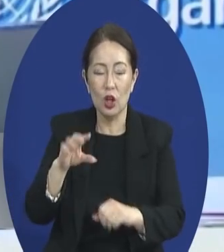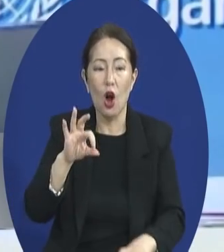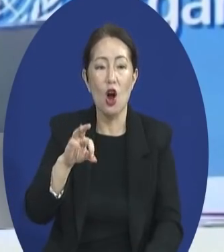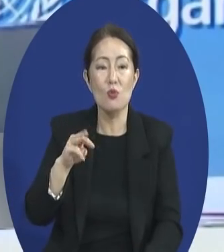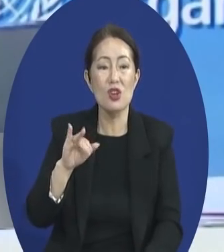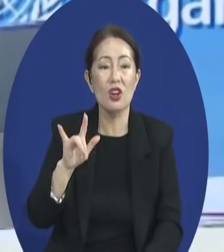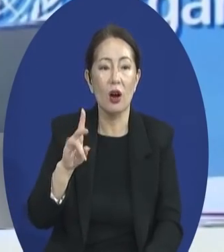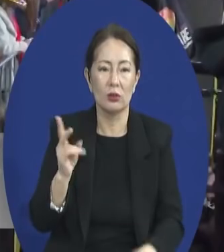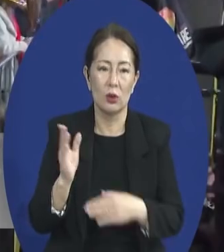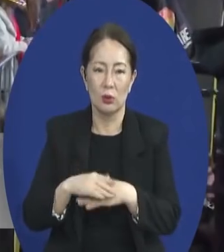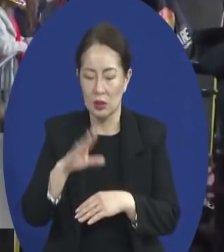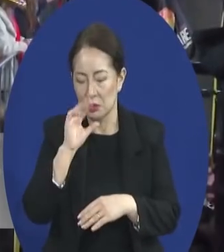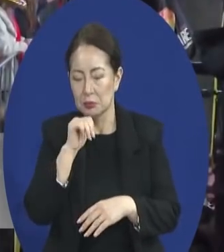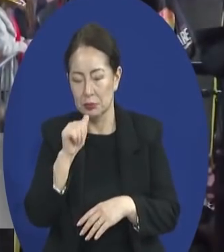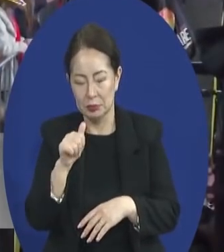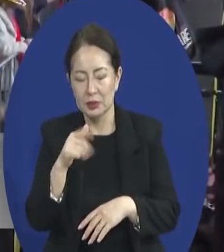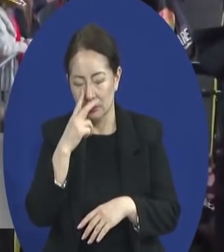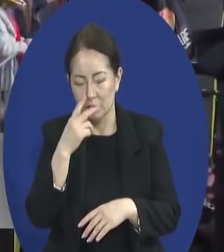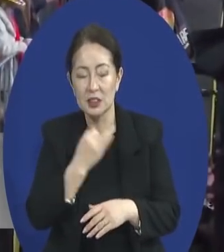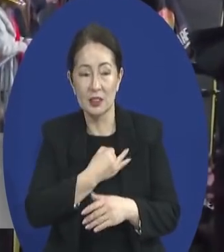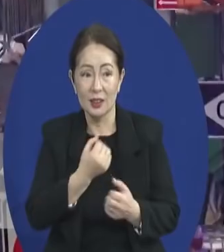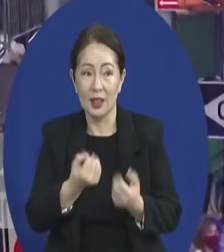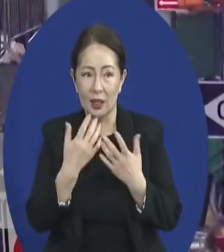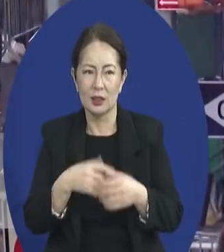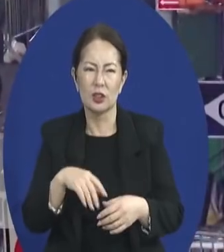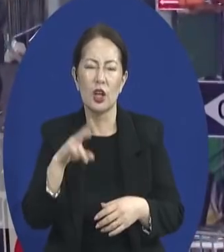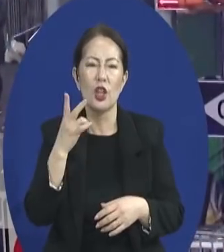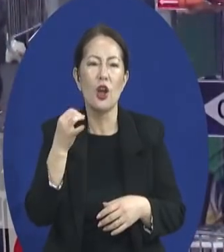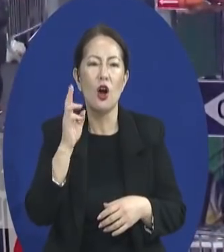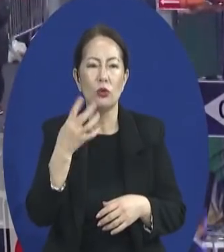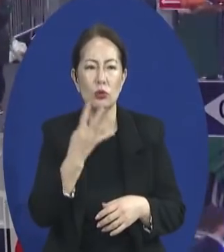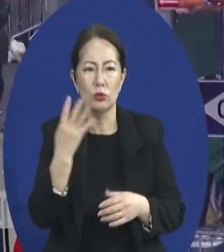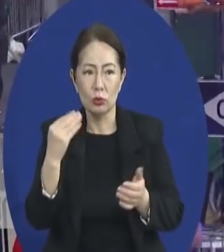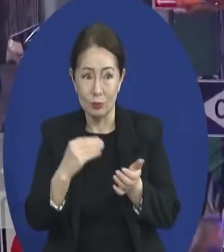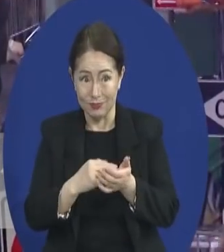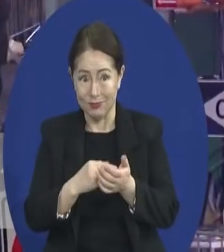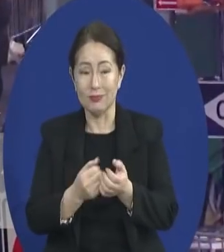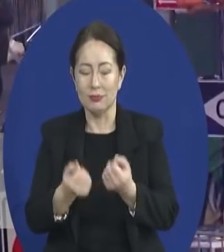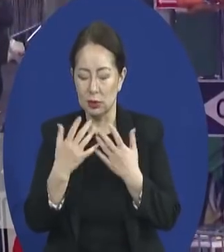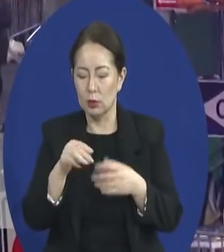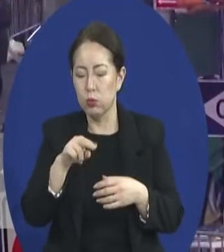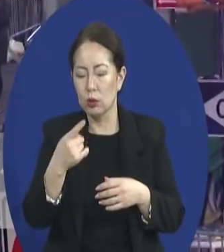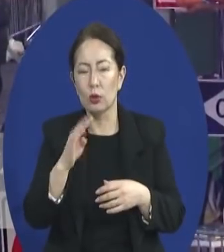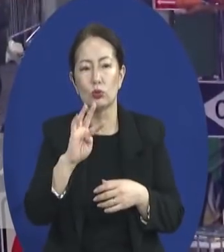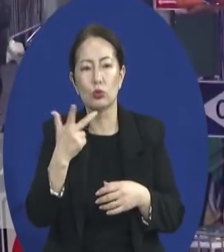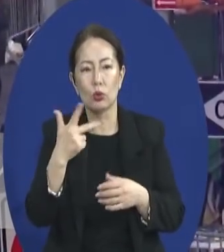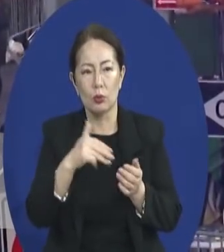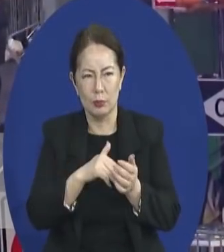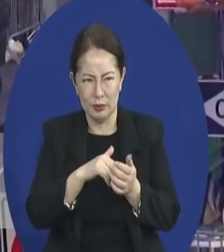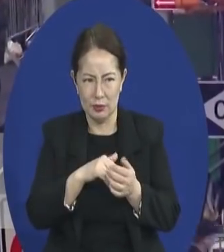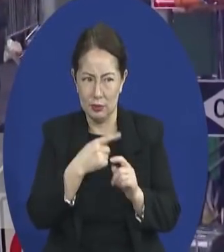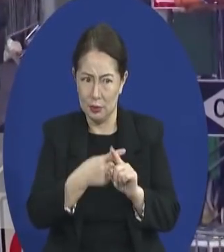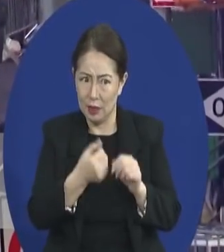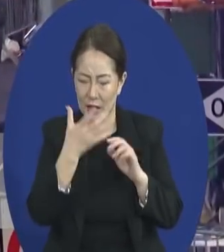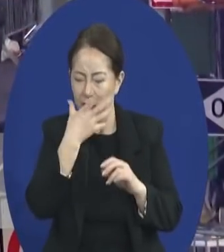итгэлийг төрүүлж байна гэлээ. Нью-Йорк хотод 5 гарагт 44,000 тохиолдол бүртгэгдсэн бол Пүрү гарагт дахин 43,000 тохиолдол бүртгэгдсэн нь